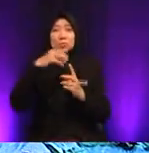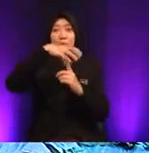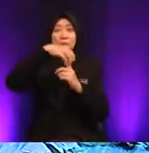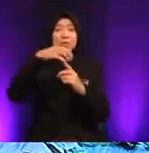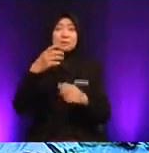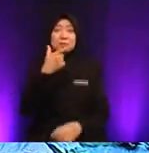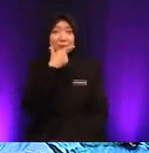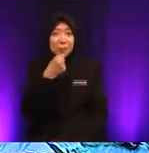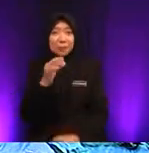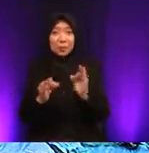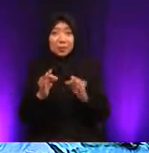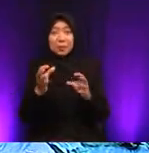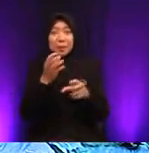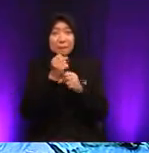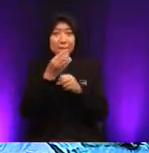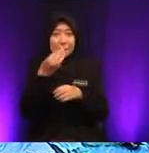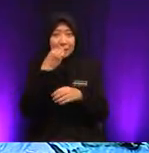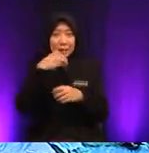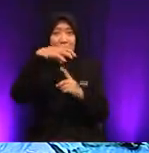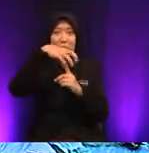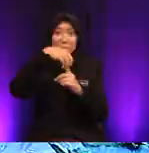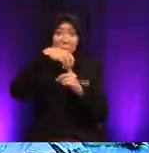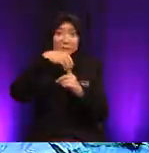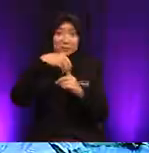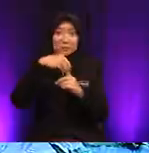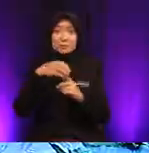sedap nih kalau kita dapat makan strawberry ini guys